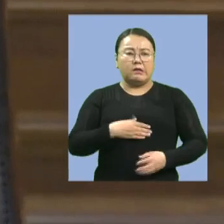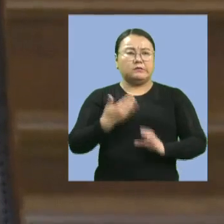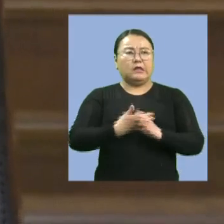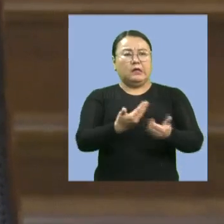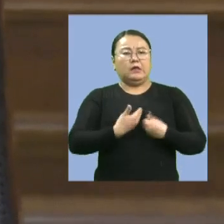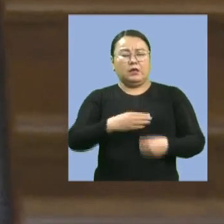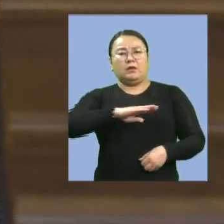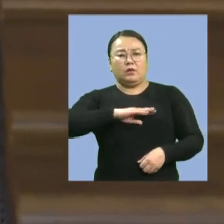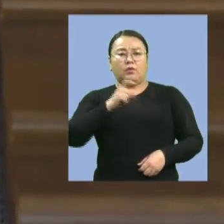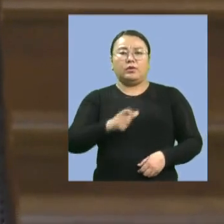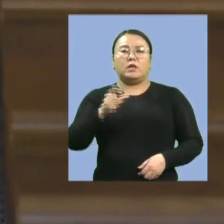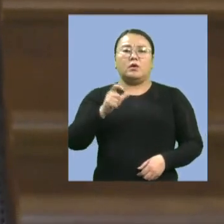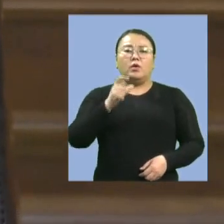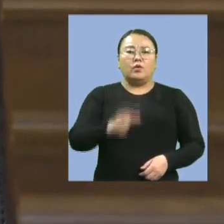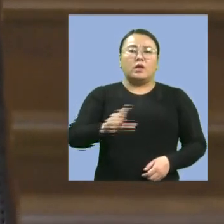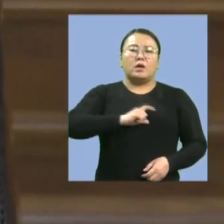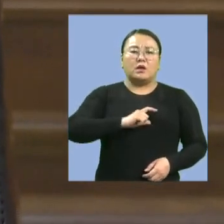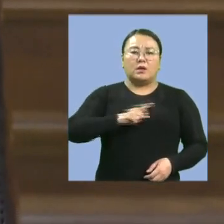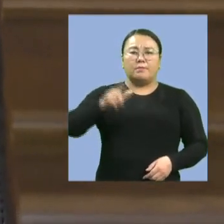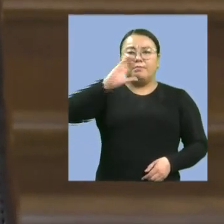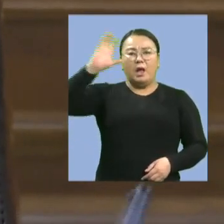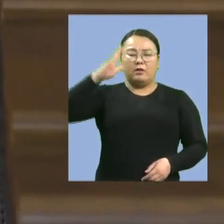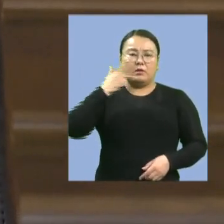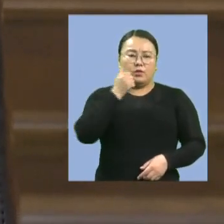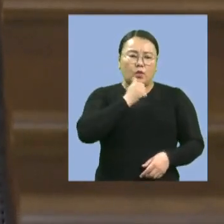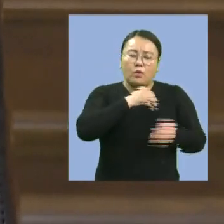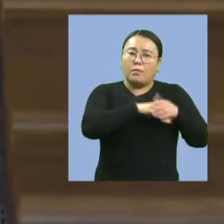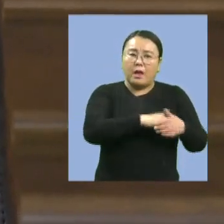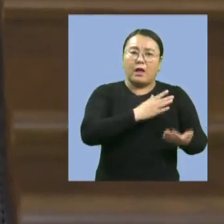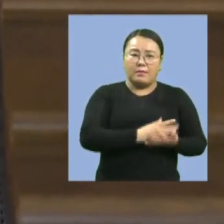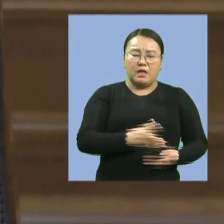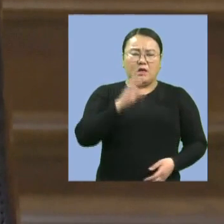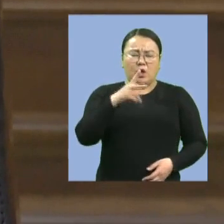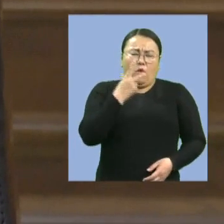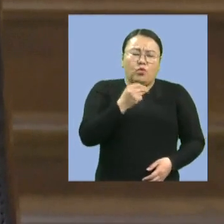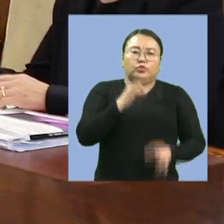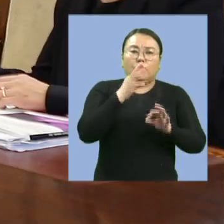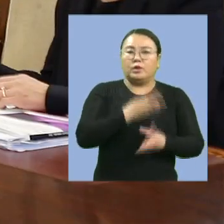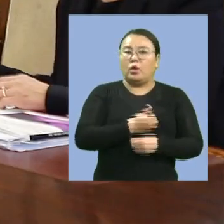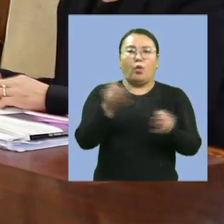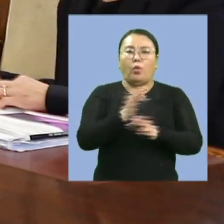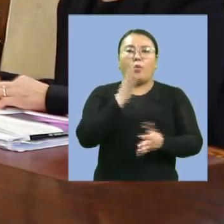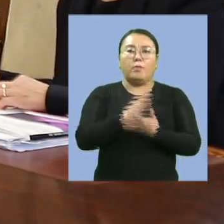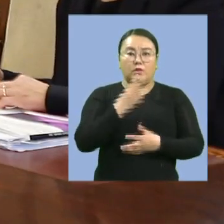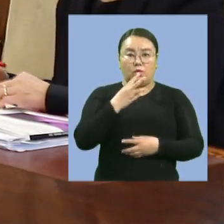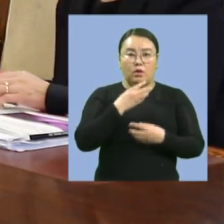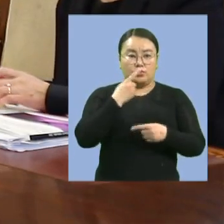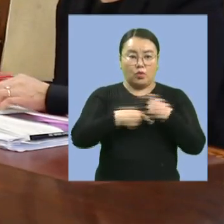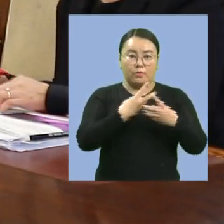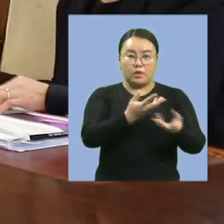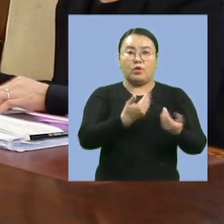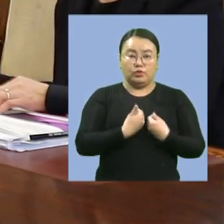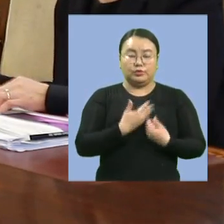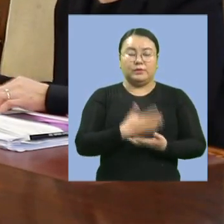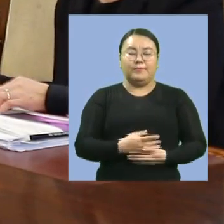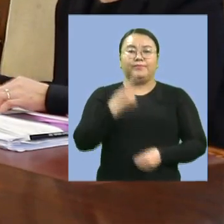хүний эрхийн үндэсний комиссад таг дарагдаж байна. Бодтой хариугч нийгэмд мэдээлэхгүй байна гэсэн асуулт хэрэгжилж байна. Нодин жил гаргасан